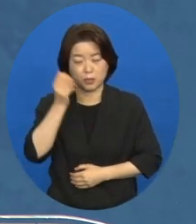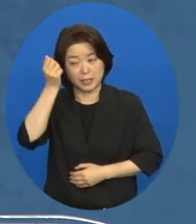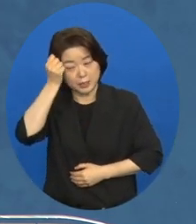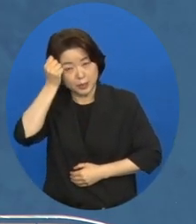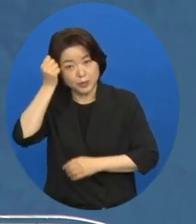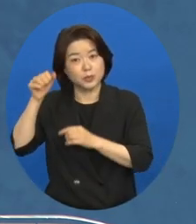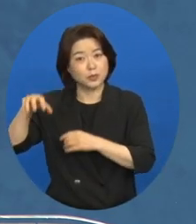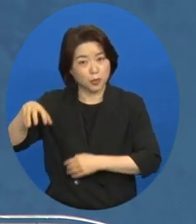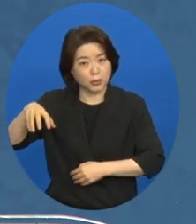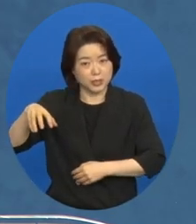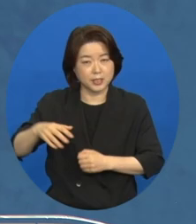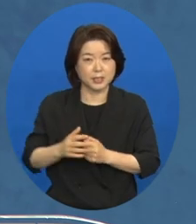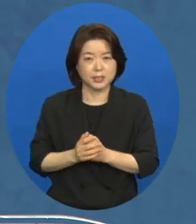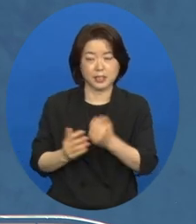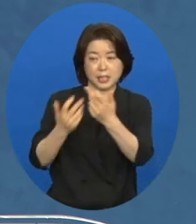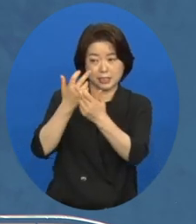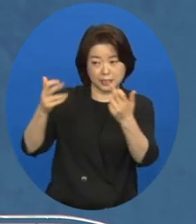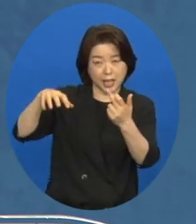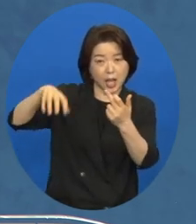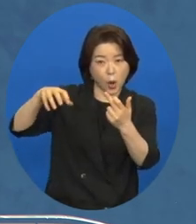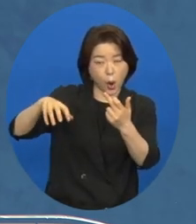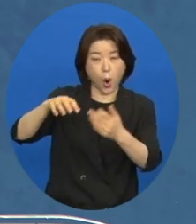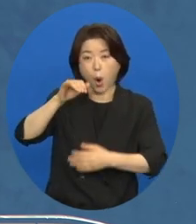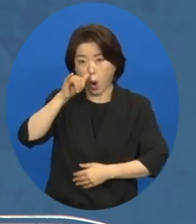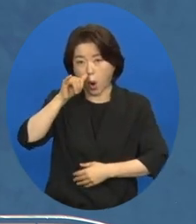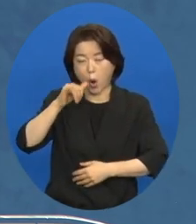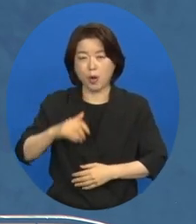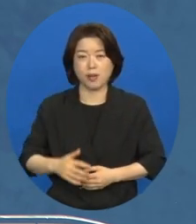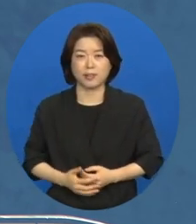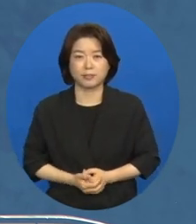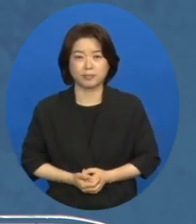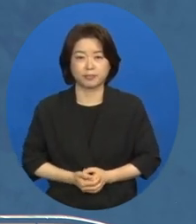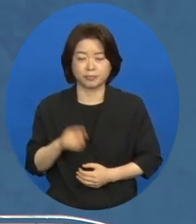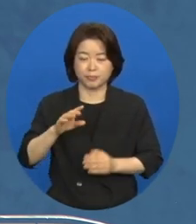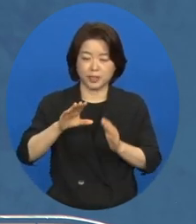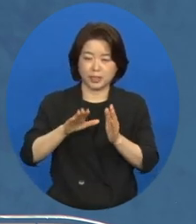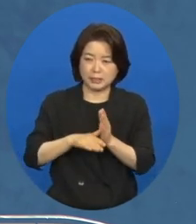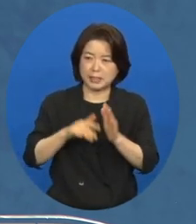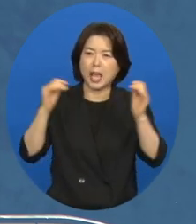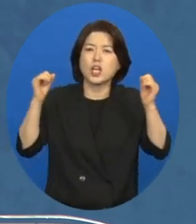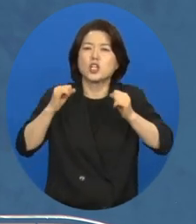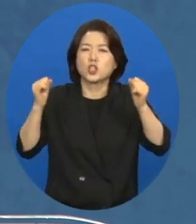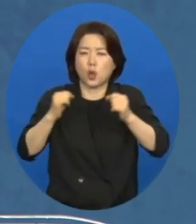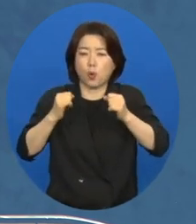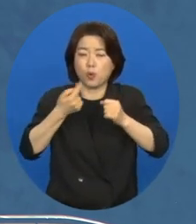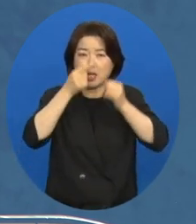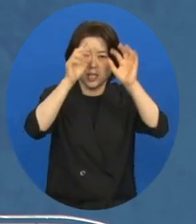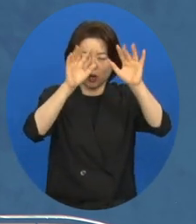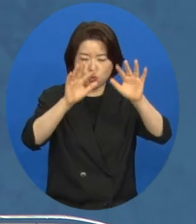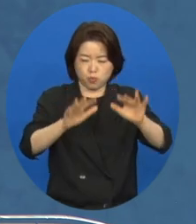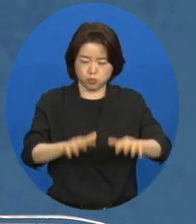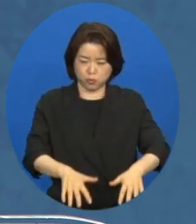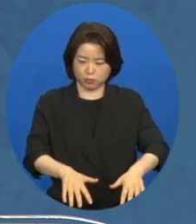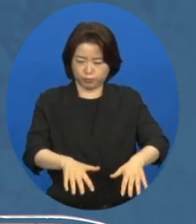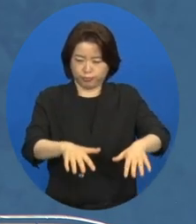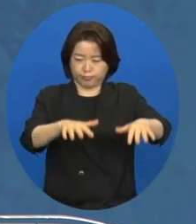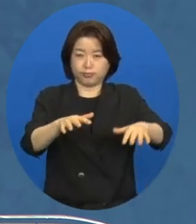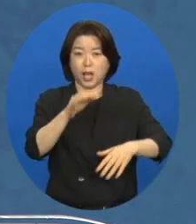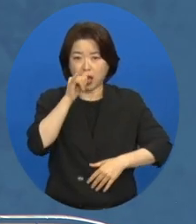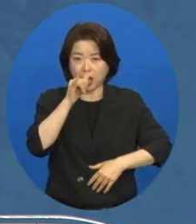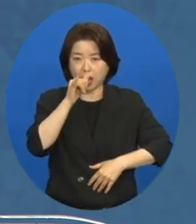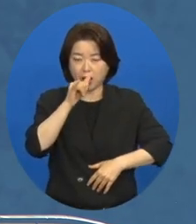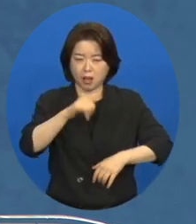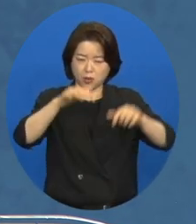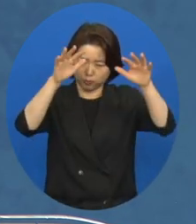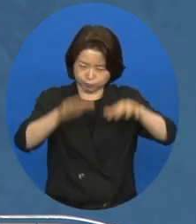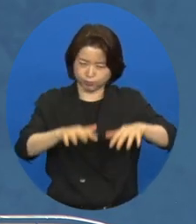그때 산간 지역에 위치하고 있었는데 그때가 겨울이었고 눈이 참 많이 내렸습니다. 폭설이